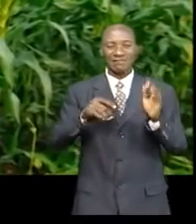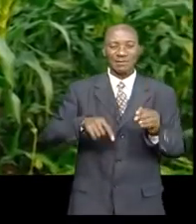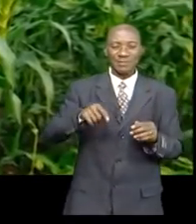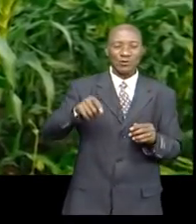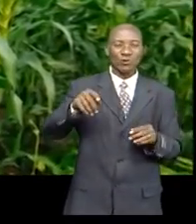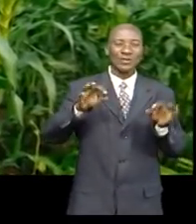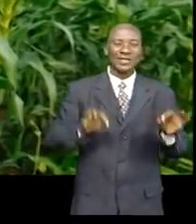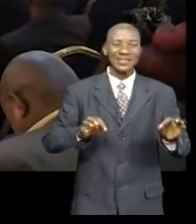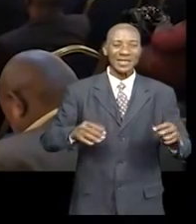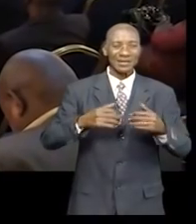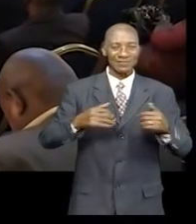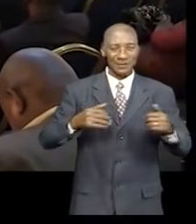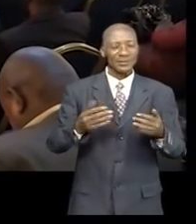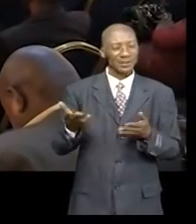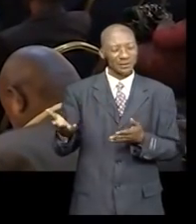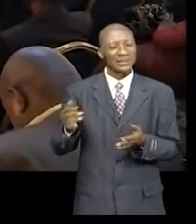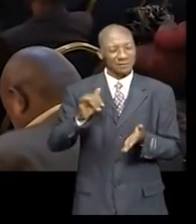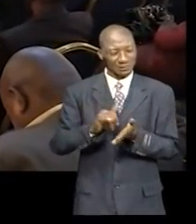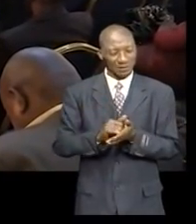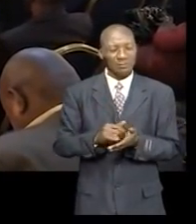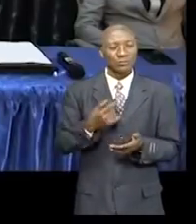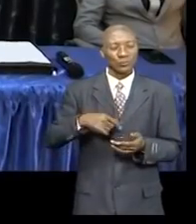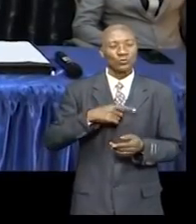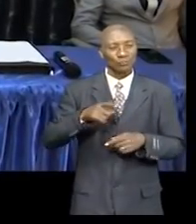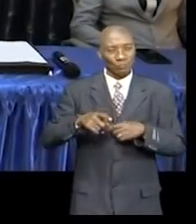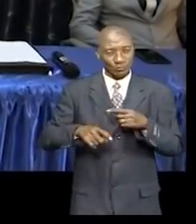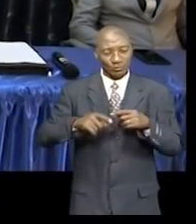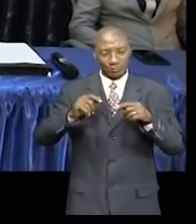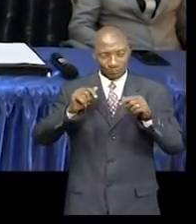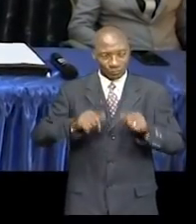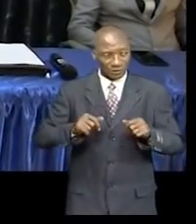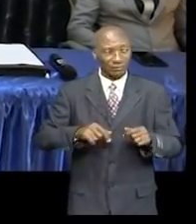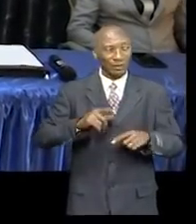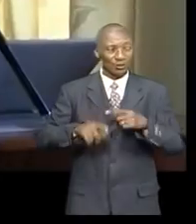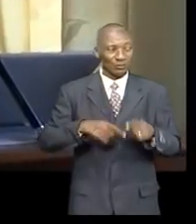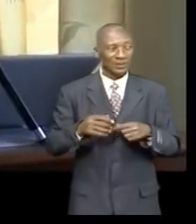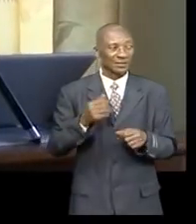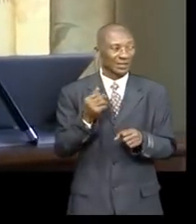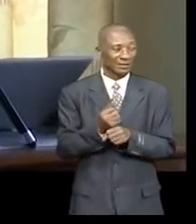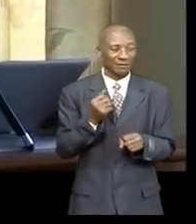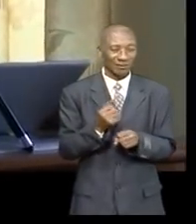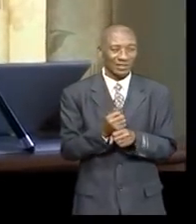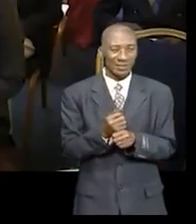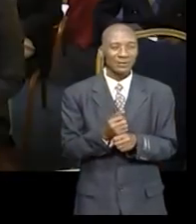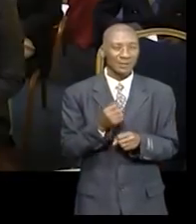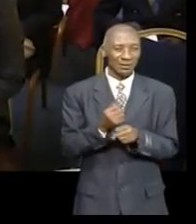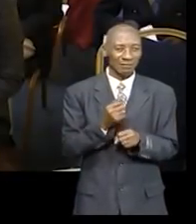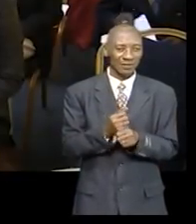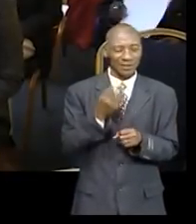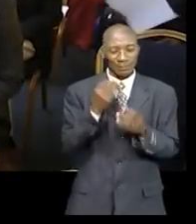Cette disponibilité foncière, ainsi que les nombreuses ressources en eau dont dispose le pays avec le